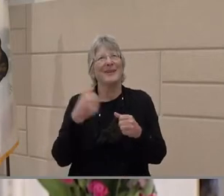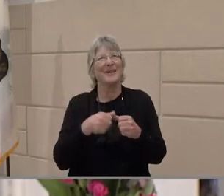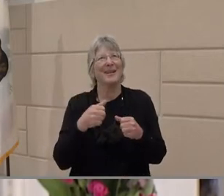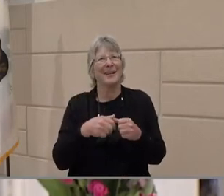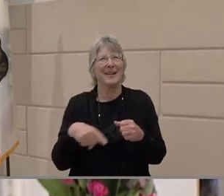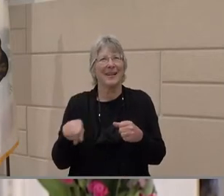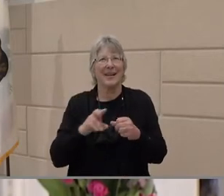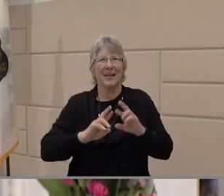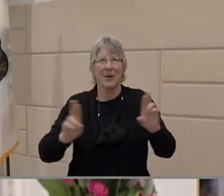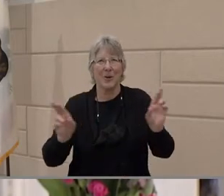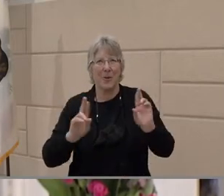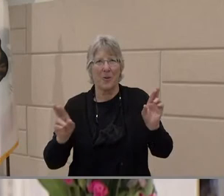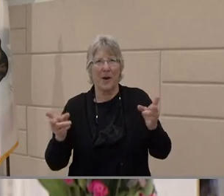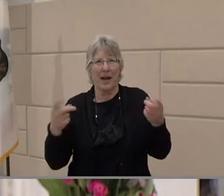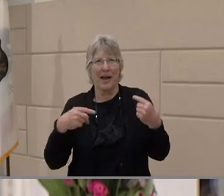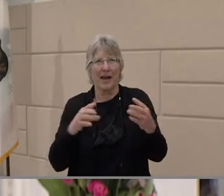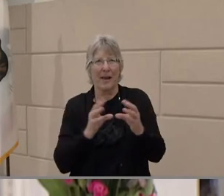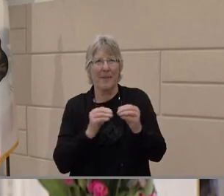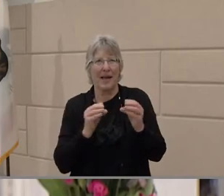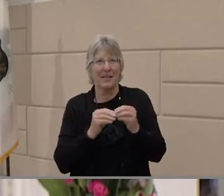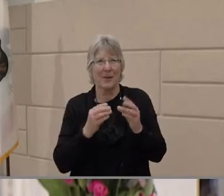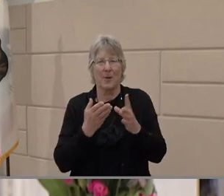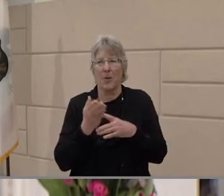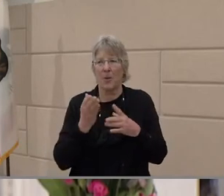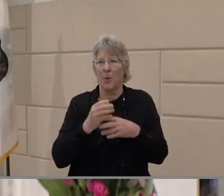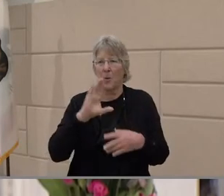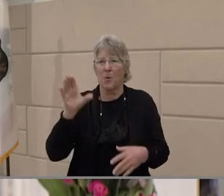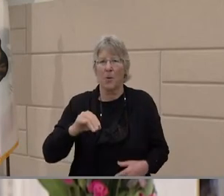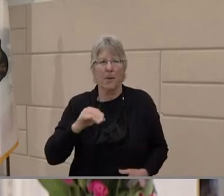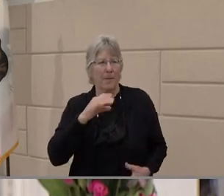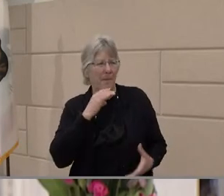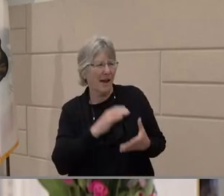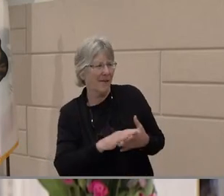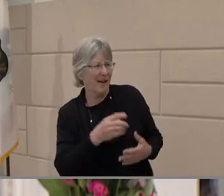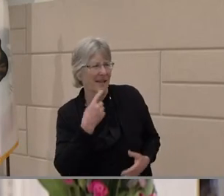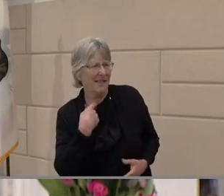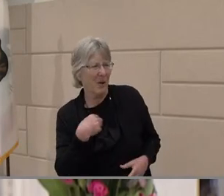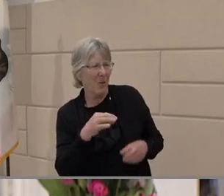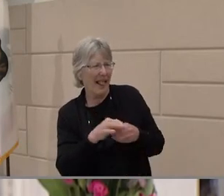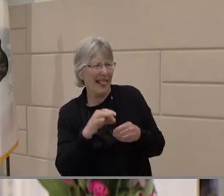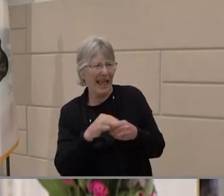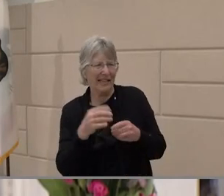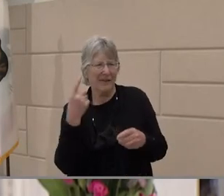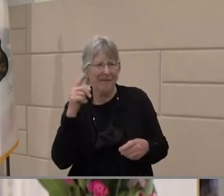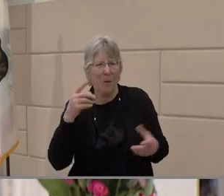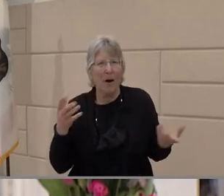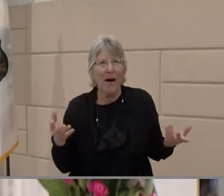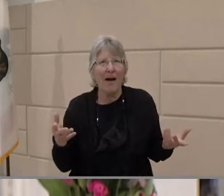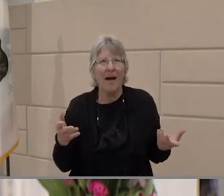คายรับปีเวลาเยื่อมาโจรวมไปจมตามยันซุ้ง